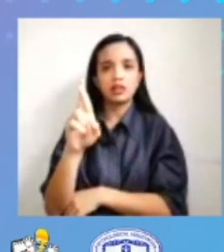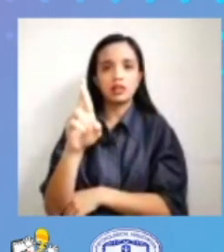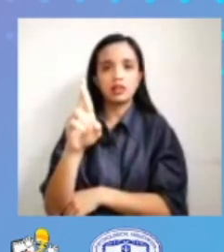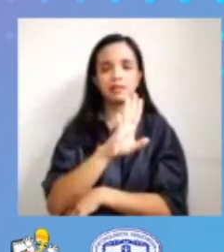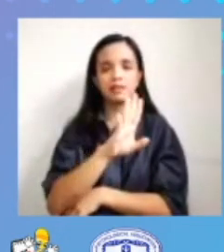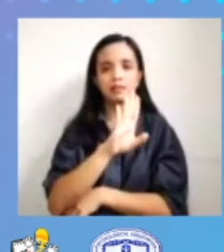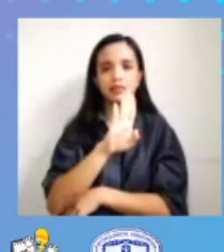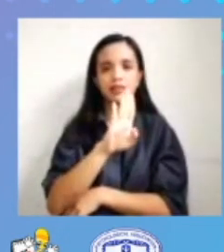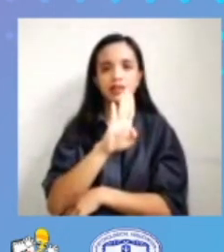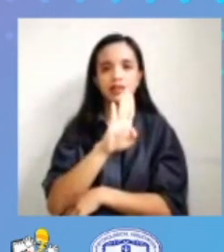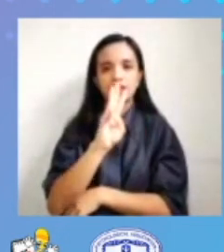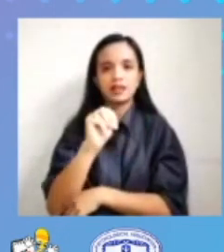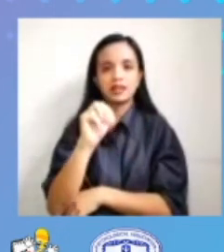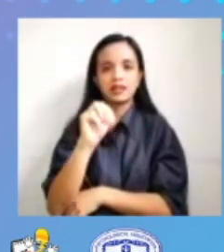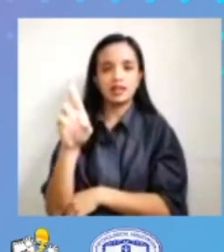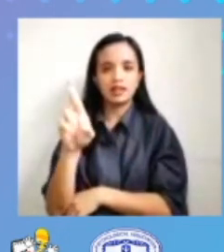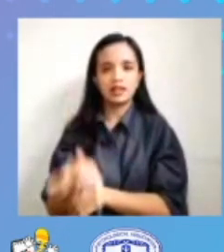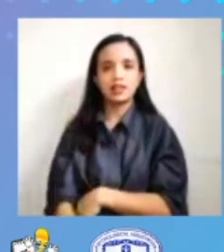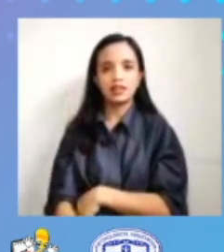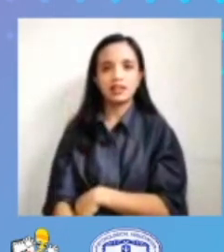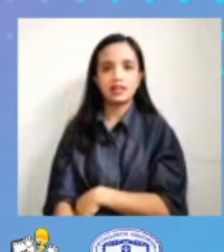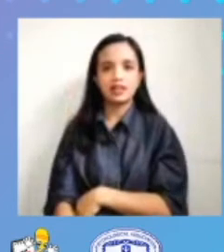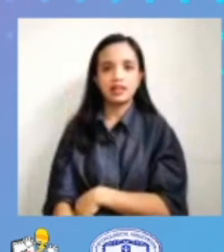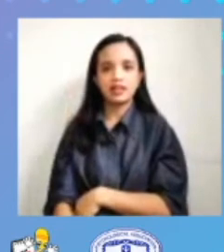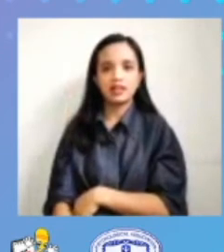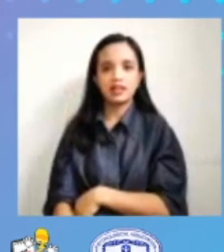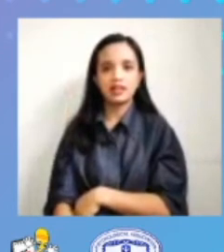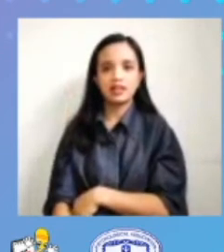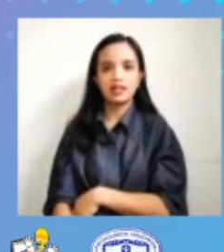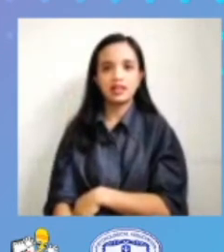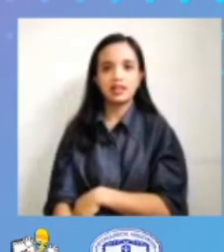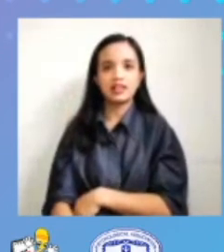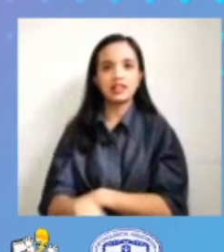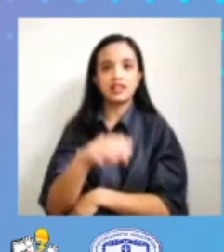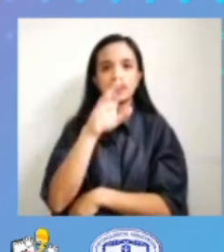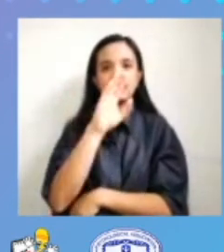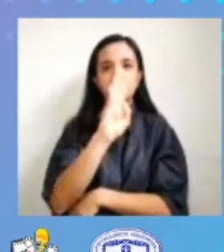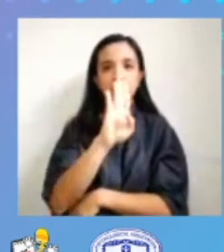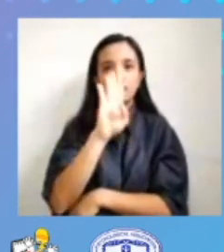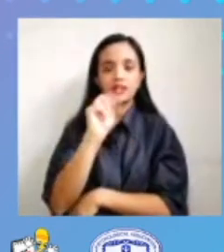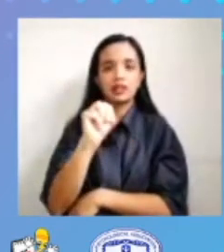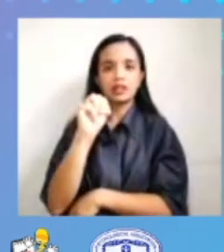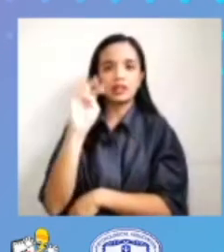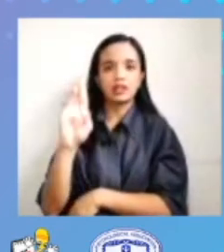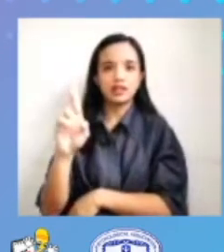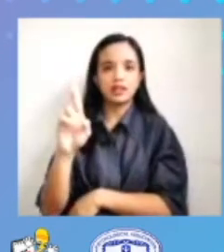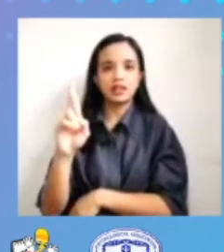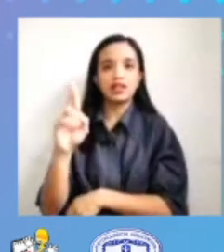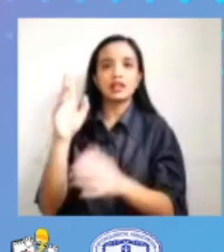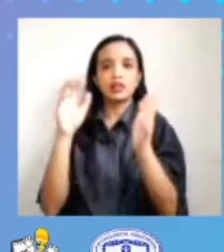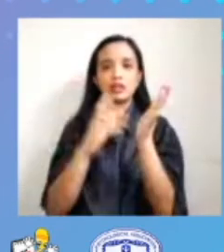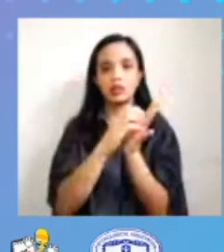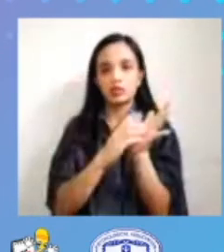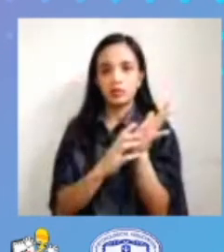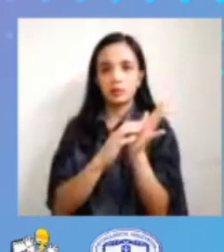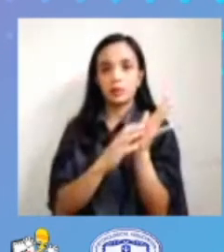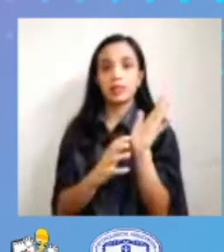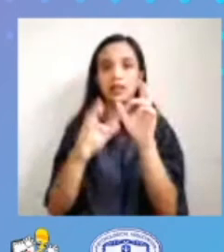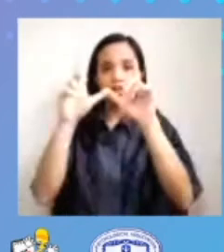Yan. Ayan, thank you po. Ayan. Meron ditong follow-up question, Sir Coach Enzo, no? Ayan, mula